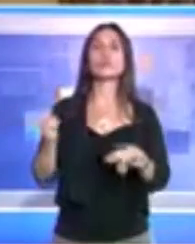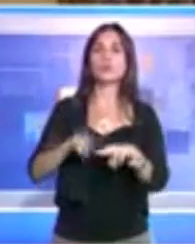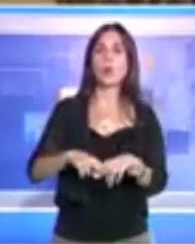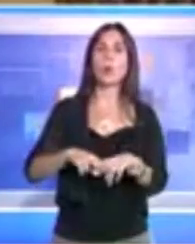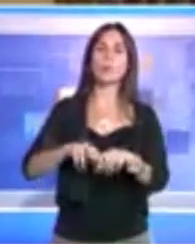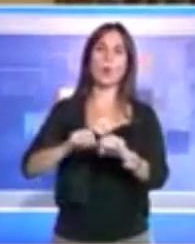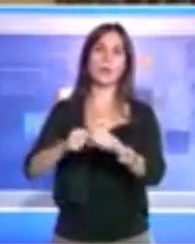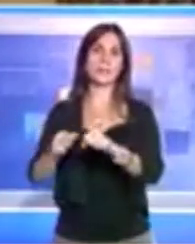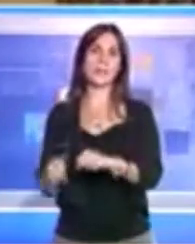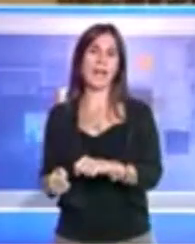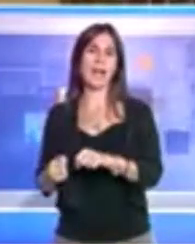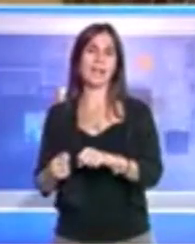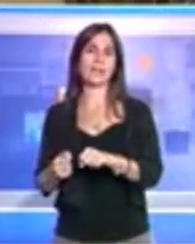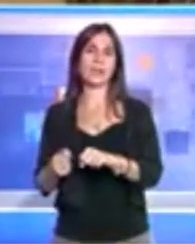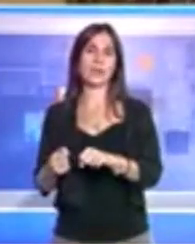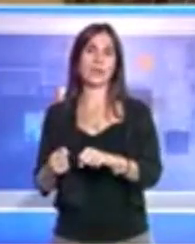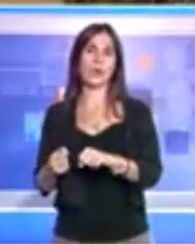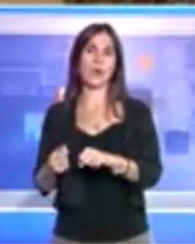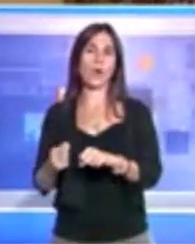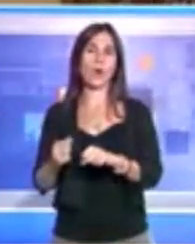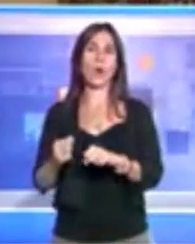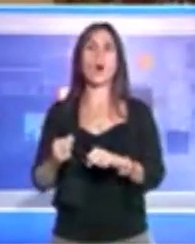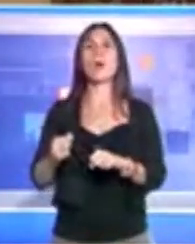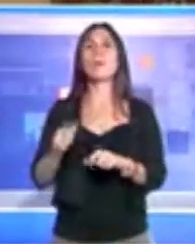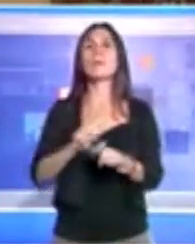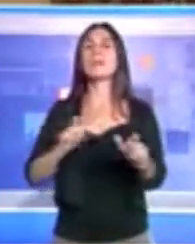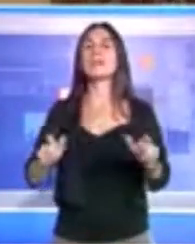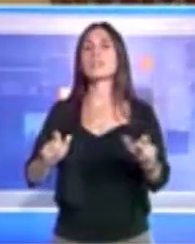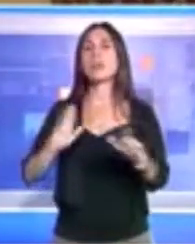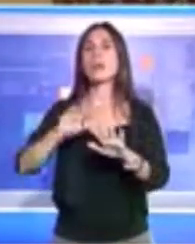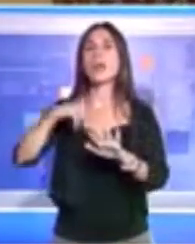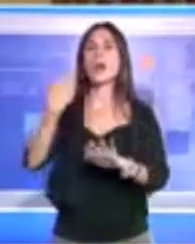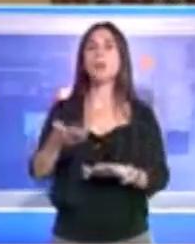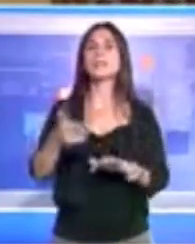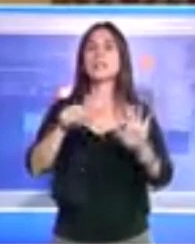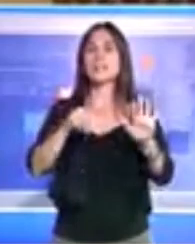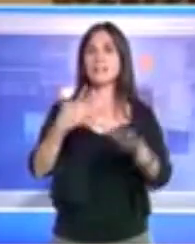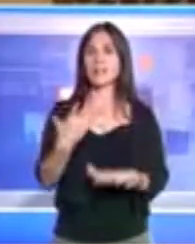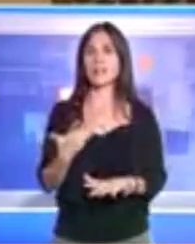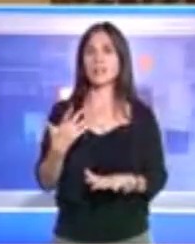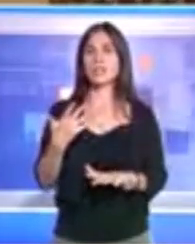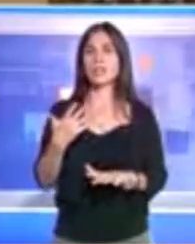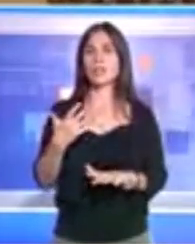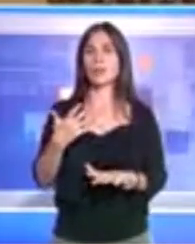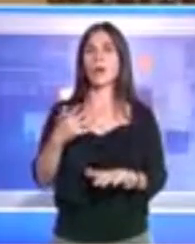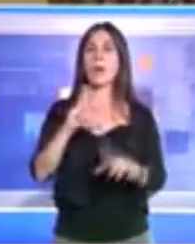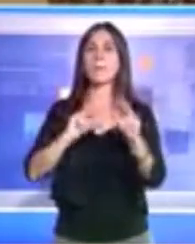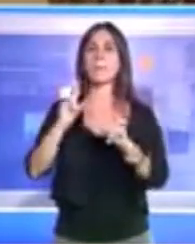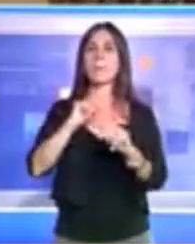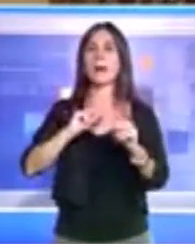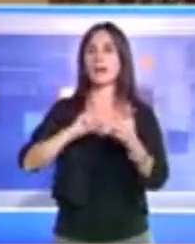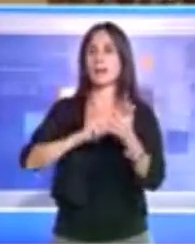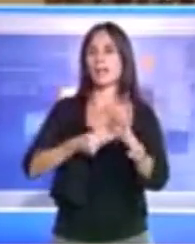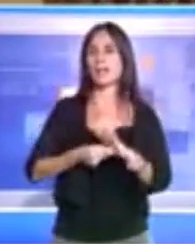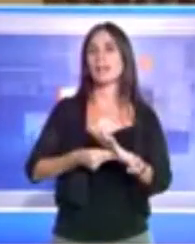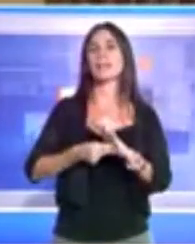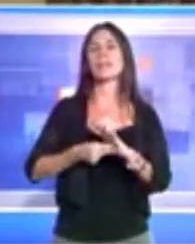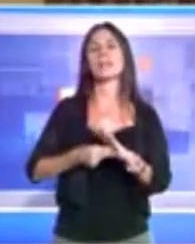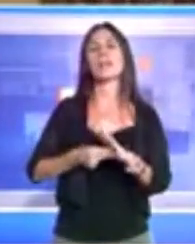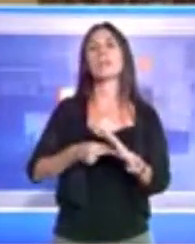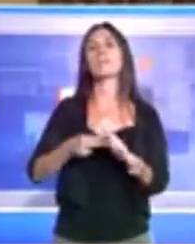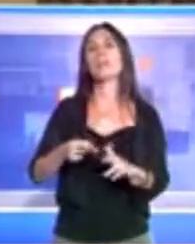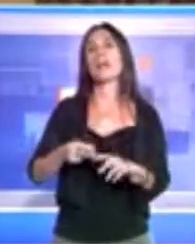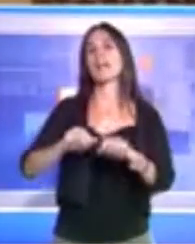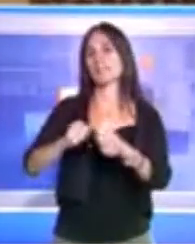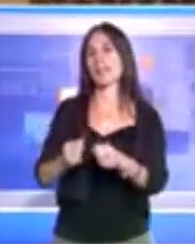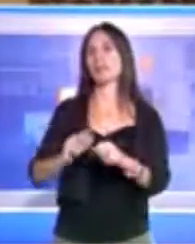che tocca gli over 65 in modo particolare e in gergo tecnico di una vittimizzazione secondaria